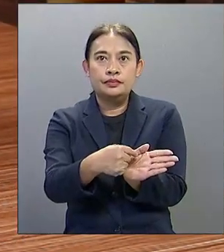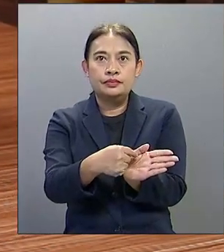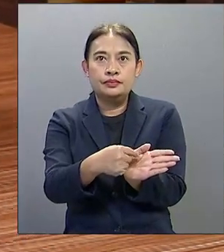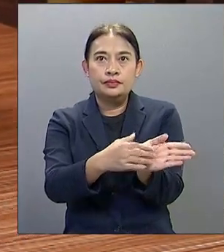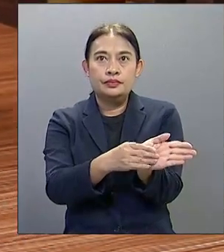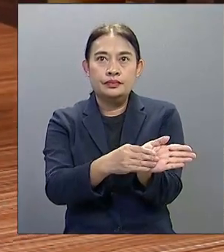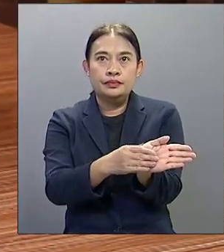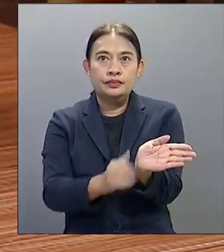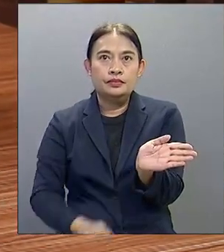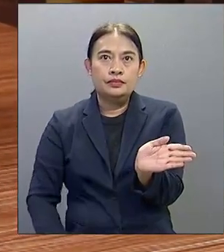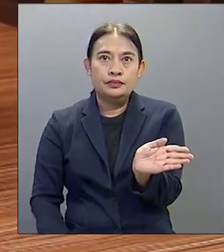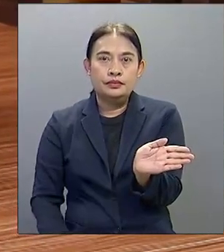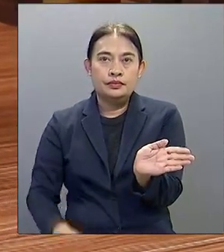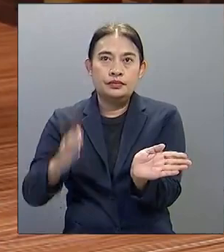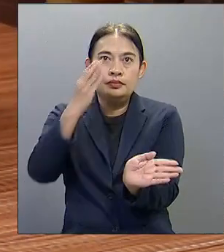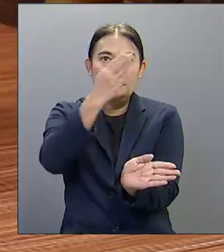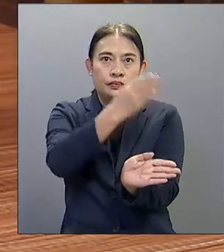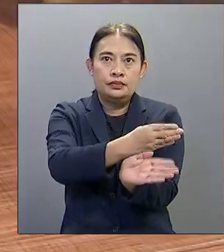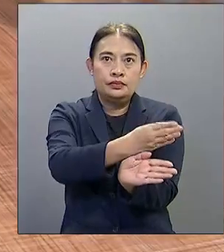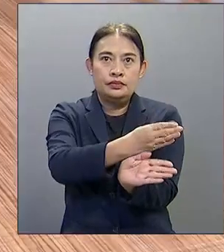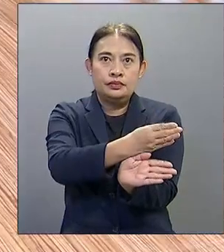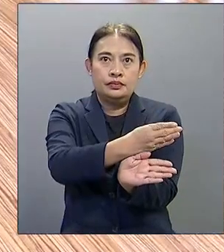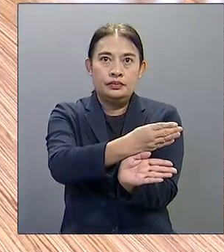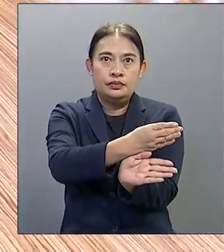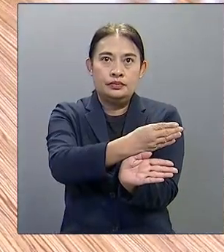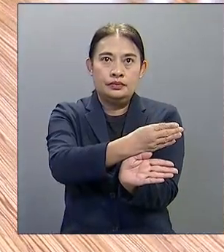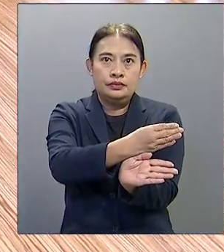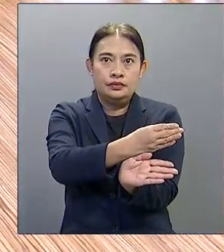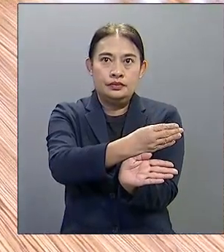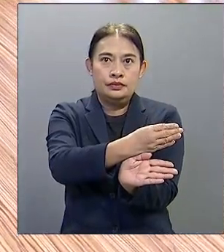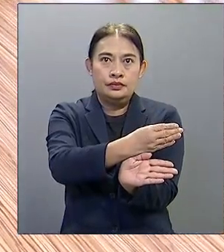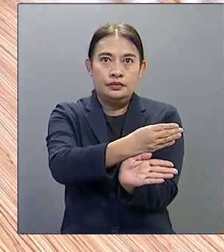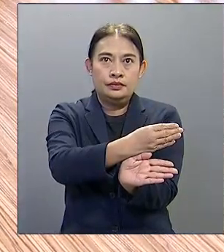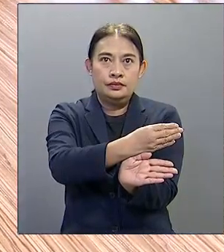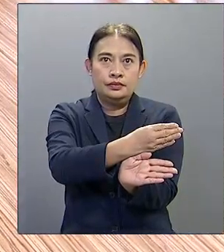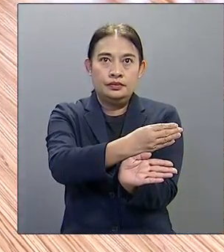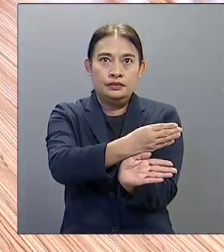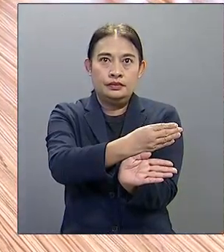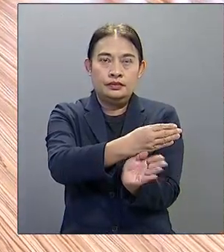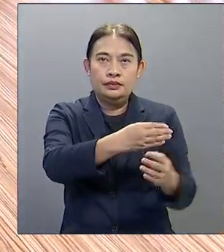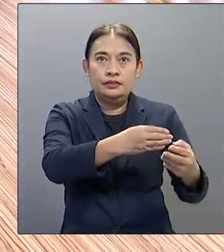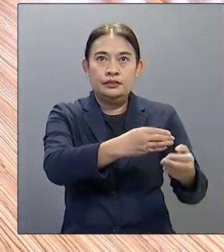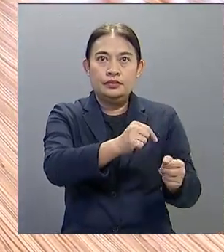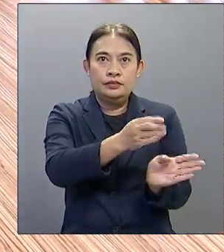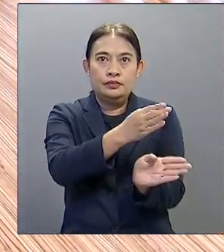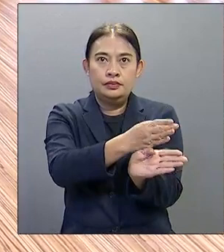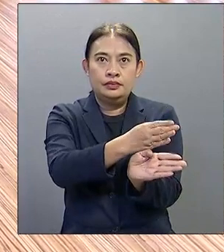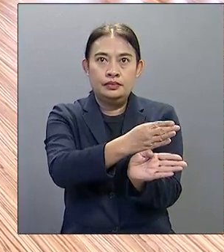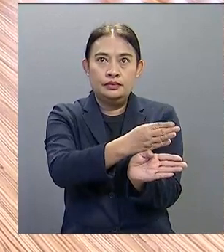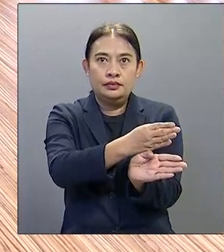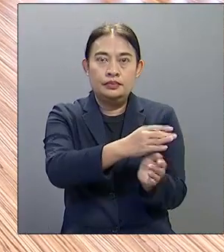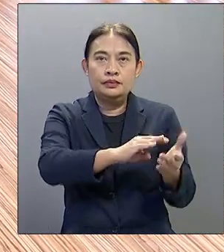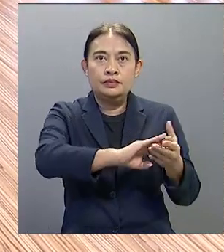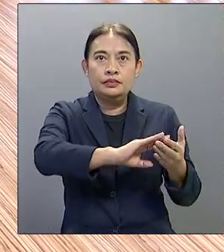แล้วเรายกเท้าเราขึ้นมาอย่างนี้มือข้างดึงหลังเท้าเราอย่างนี้นะครับส่วน